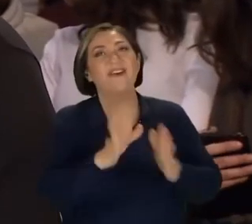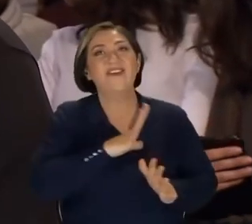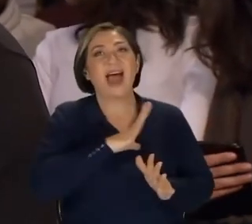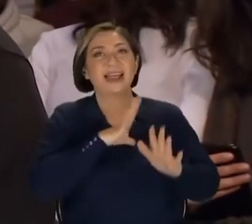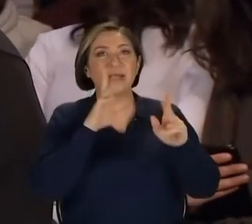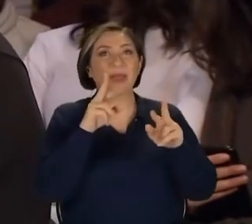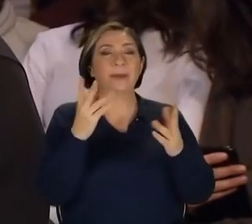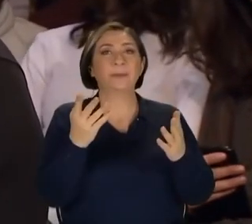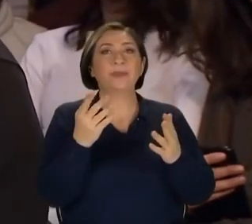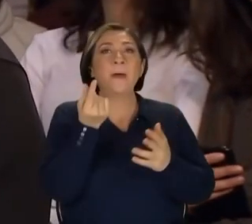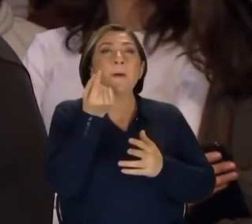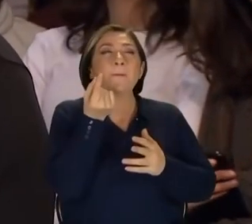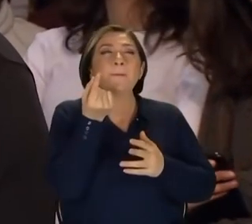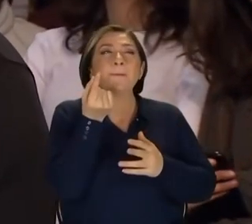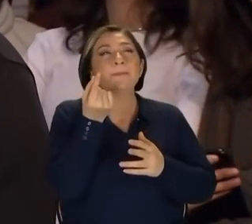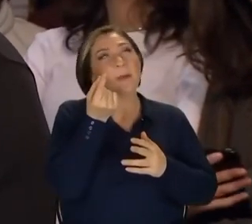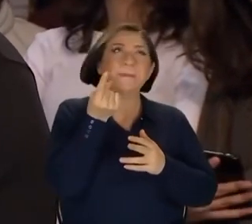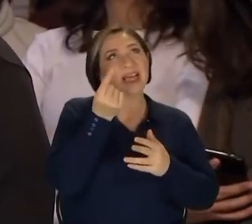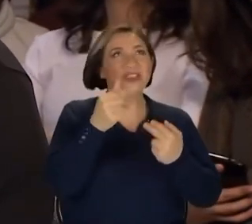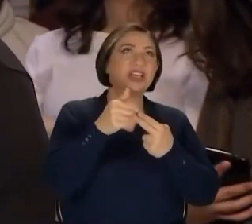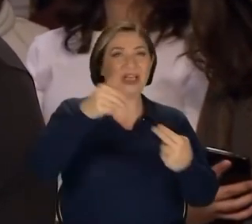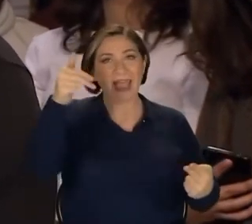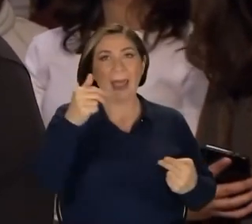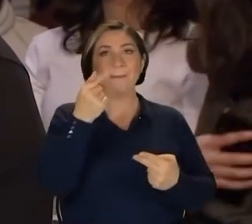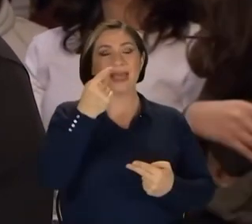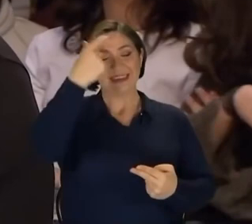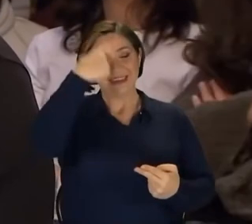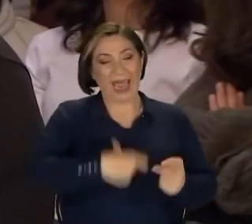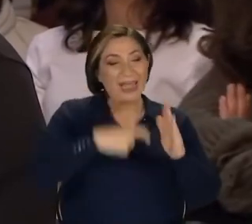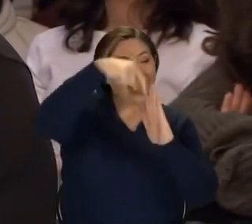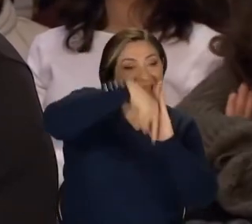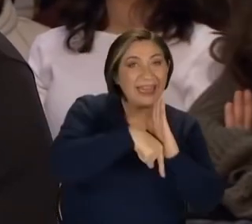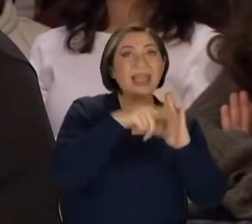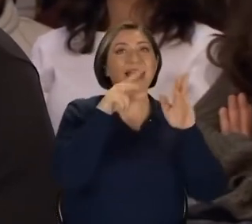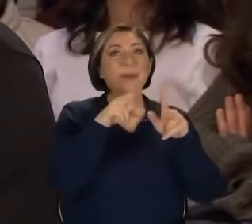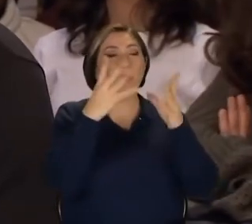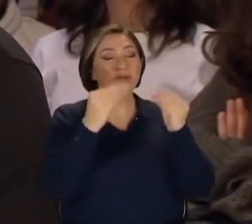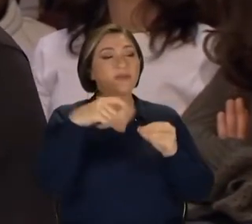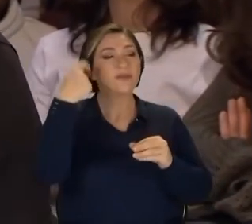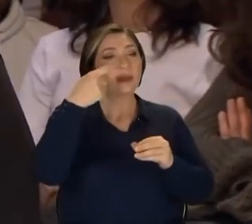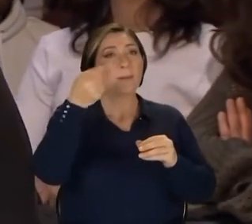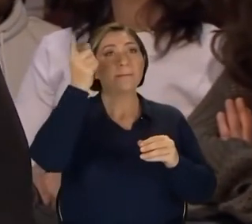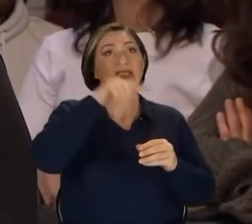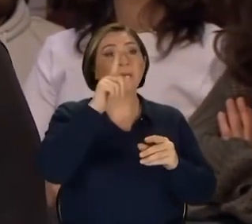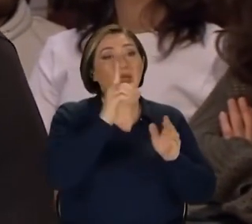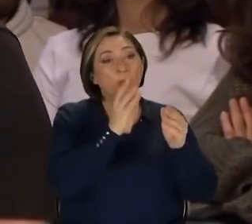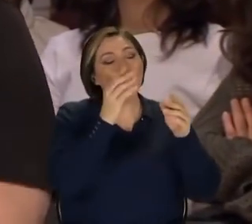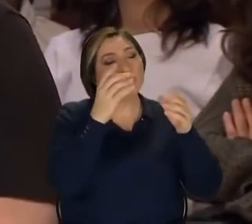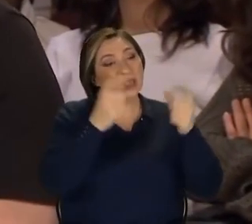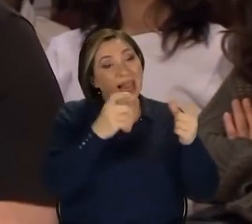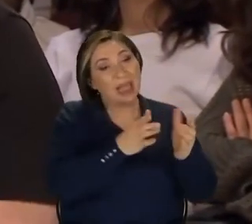Yani birazcık öyküsellik, biraz karakter derinliği falan olunca film sanki başka forma